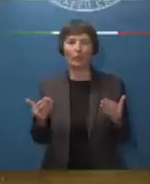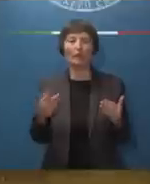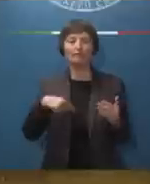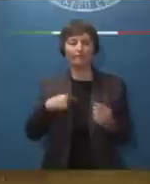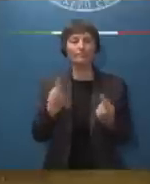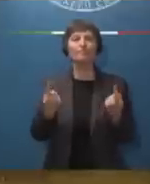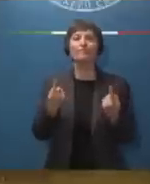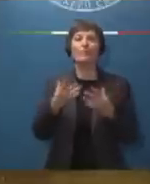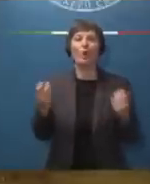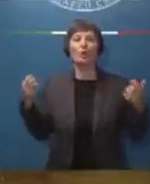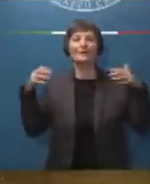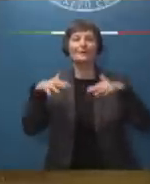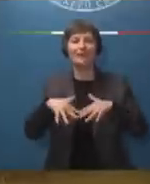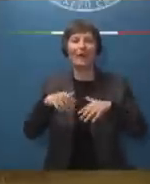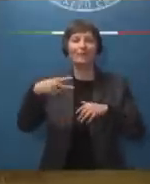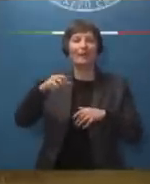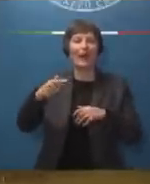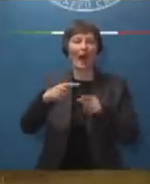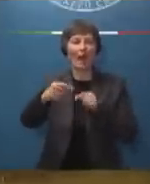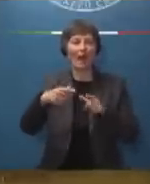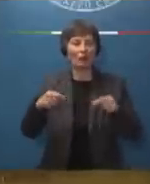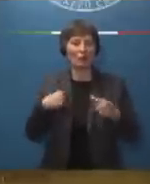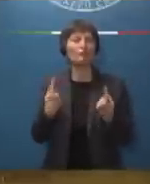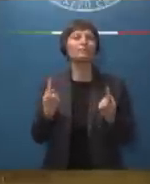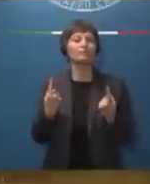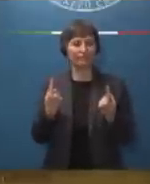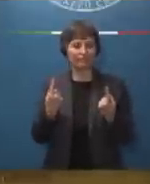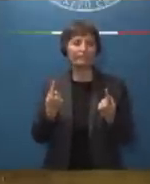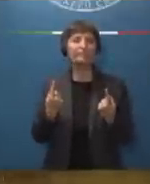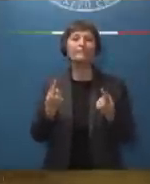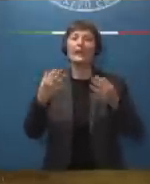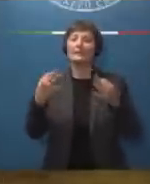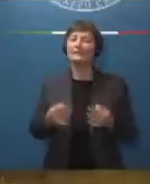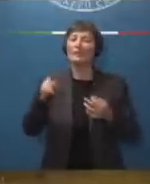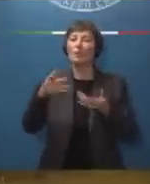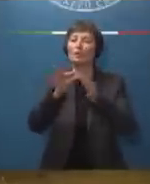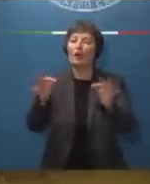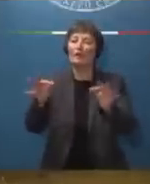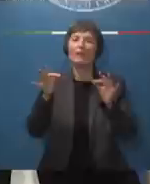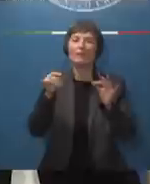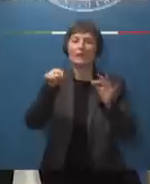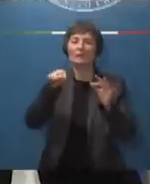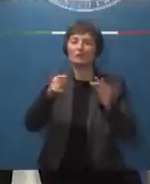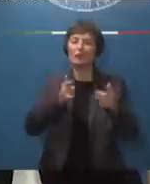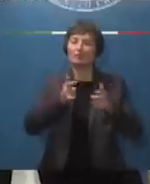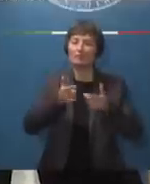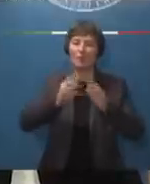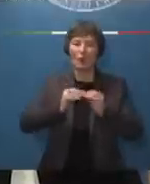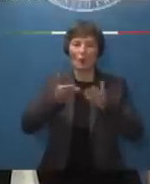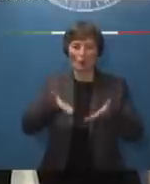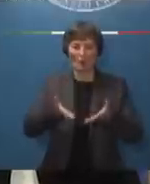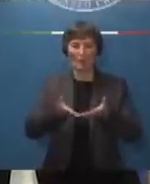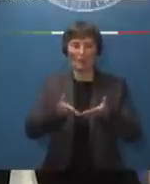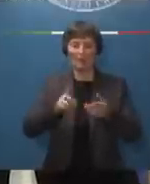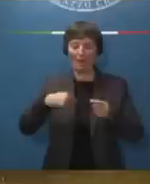Summit della NATO aspettiamo la definizione della algoritmo delle interazione per poter poi